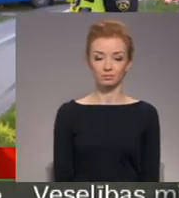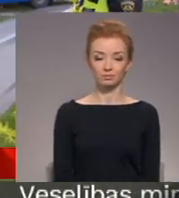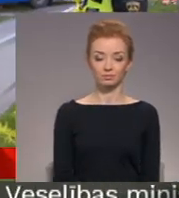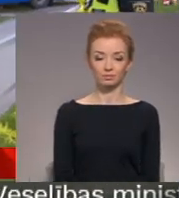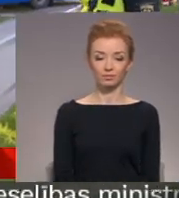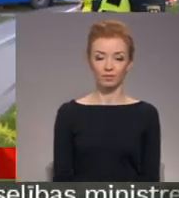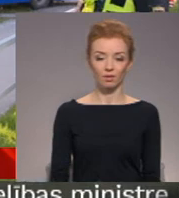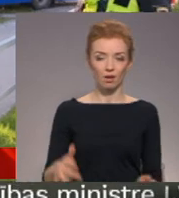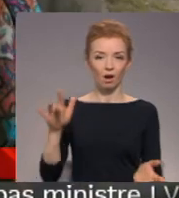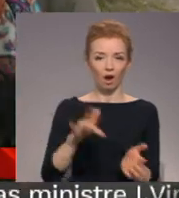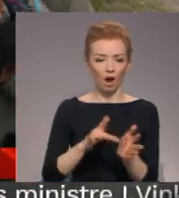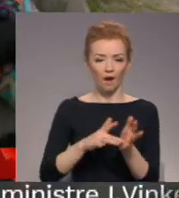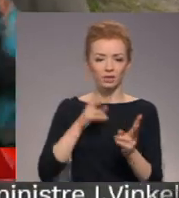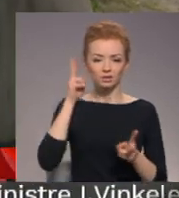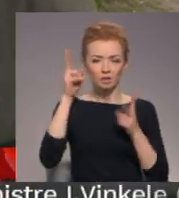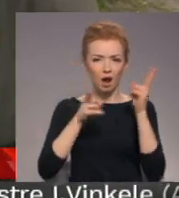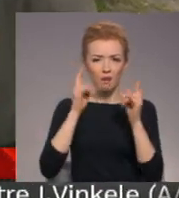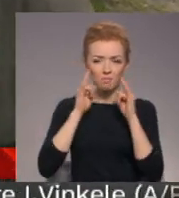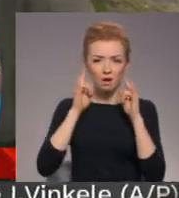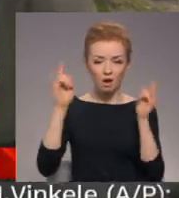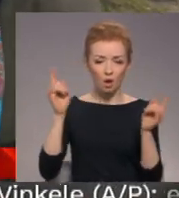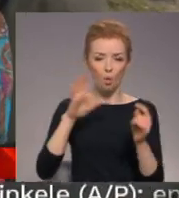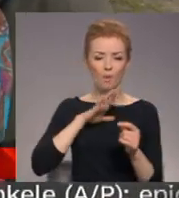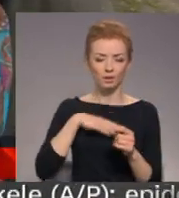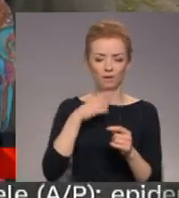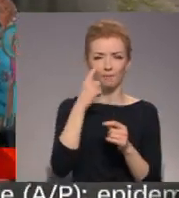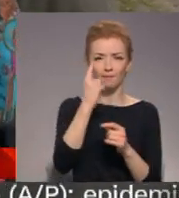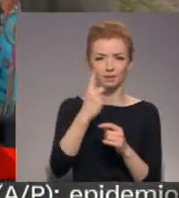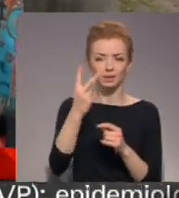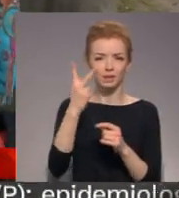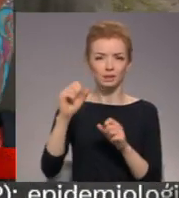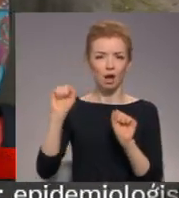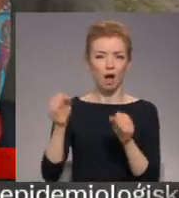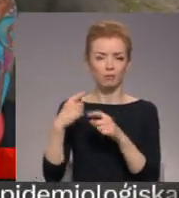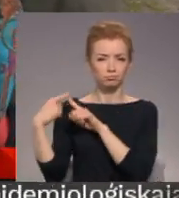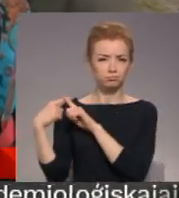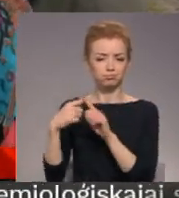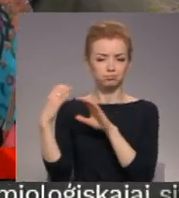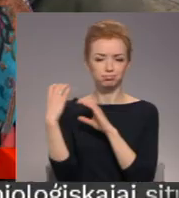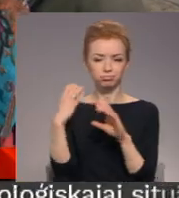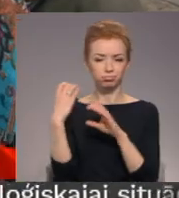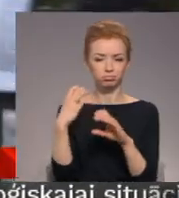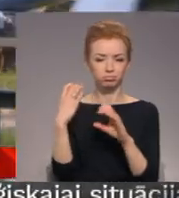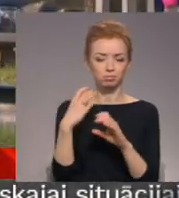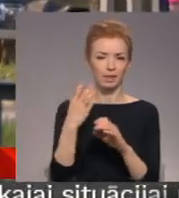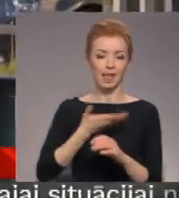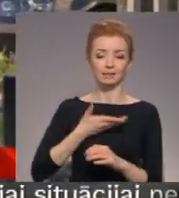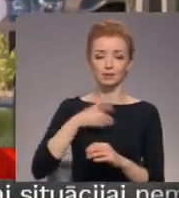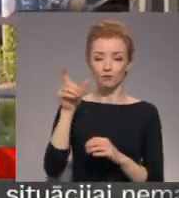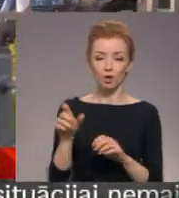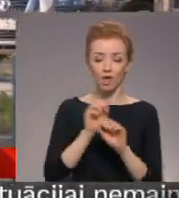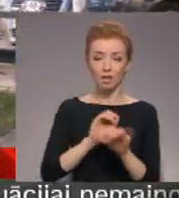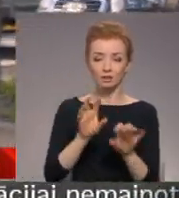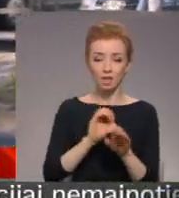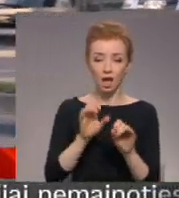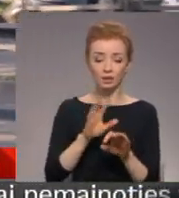Kādas signāli bija? Un pēc tam ātrie, viens pēc otra. Ķengaraga iedzīvotāja Regīna stāsta par